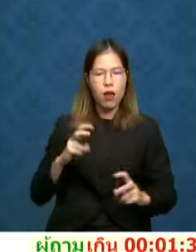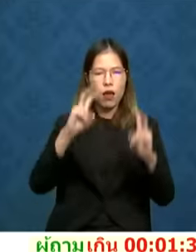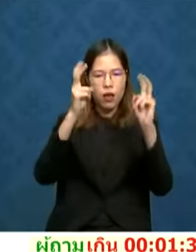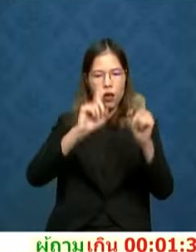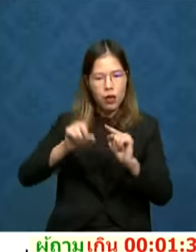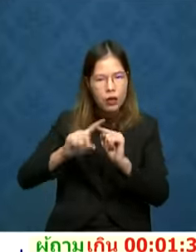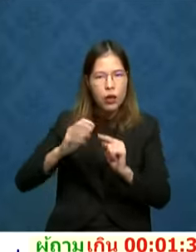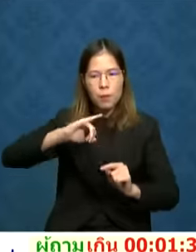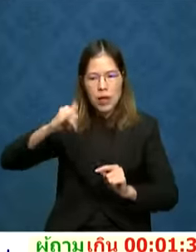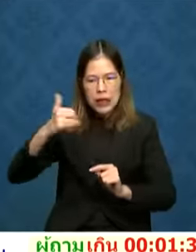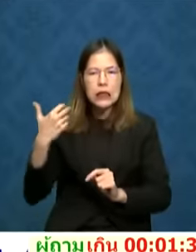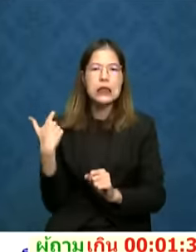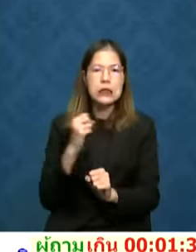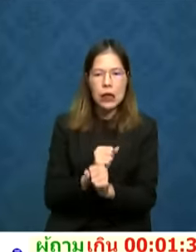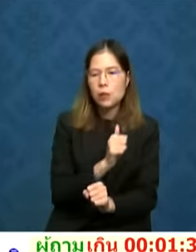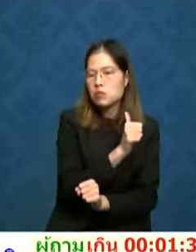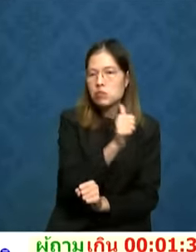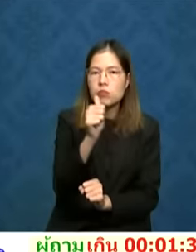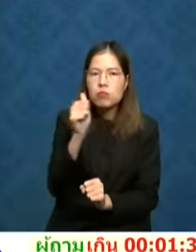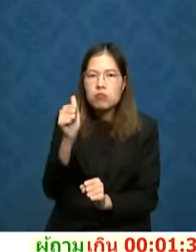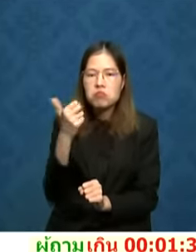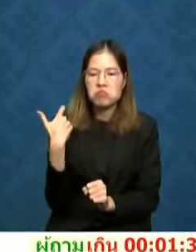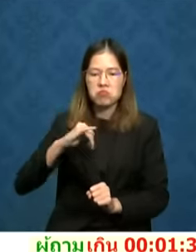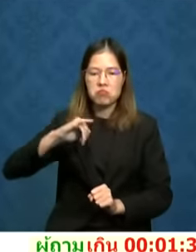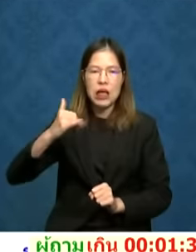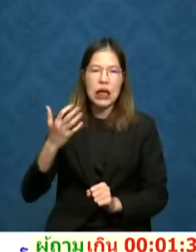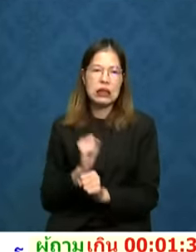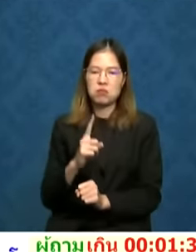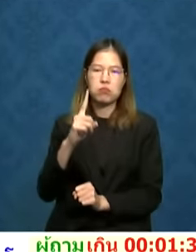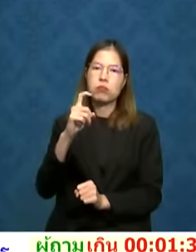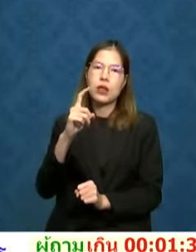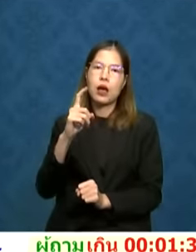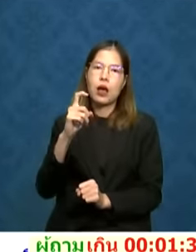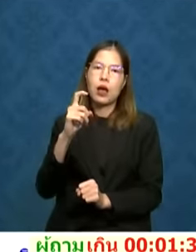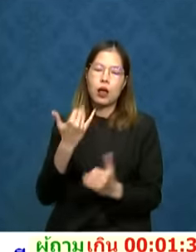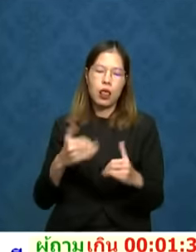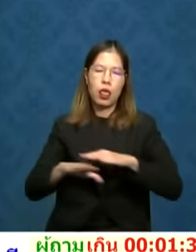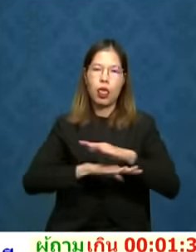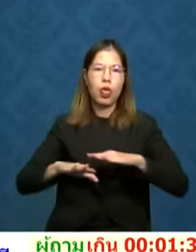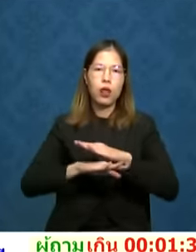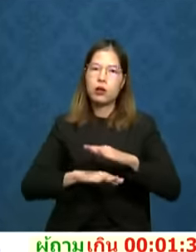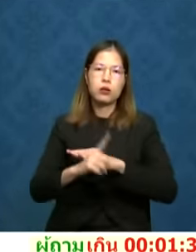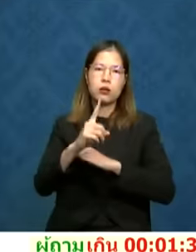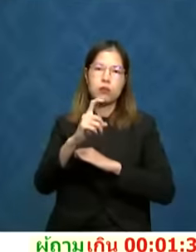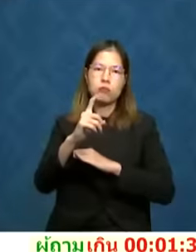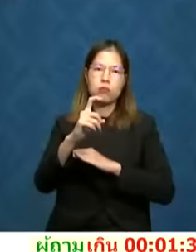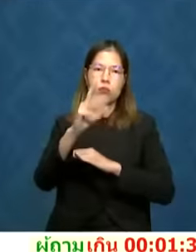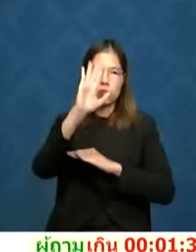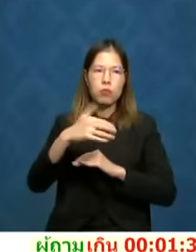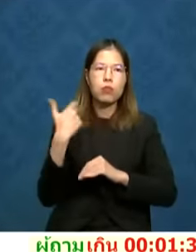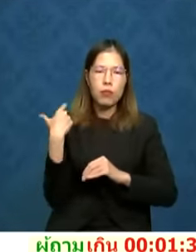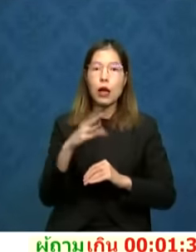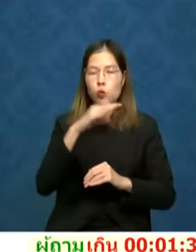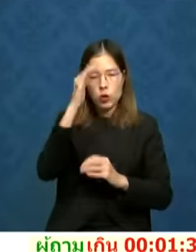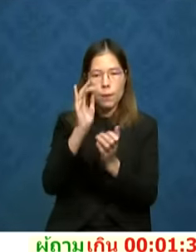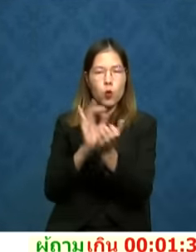านก็จะเห็นวาบางคดีก็ทำได้ดีมผสตภาพบางคดีก็ทำไม่ได้อันนี้ถ้าท่านมีหลกฐานชดเจน วาตำรวจดึง ไม่ยอมทำเรื่องนก็วา